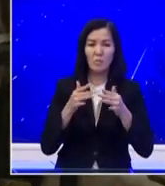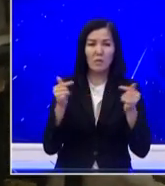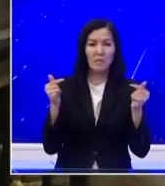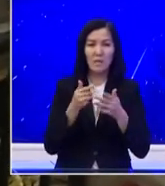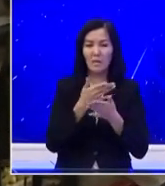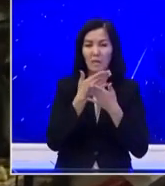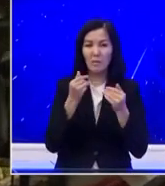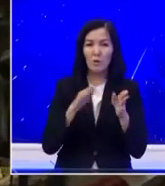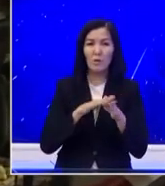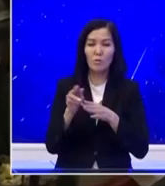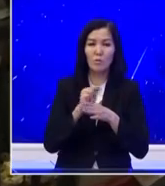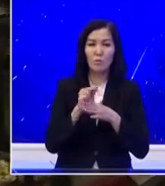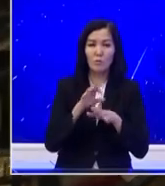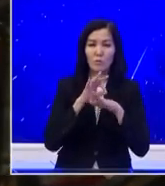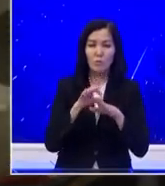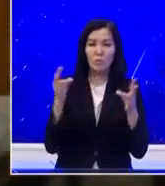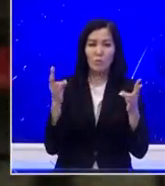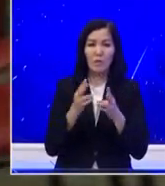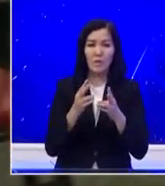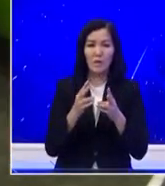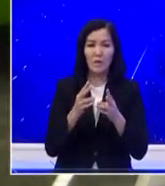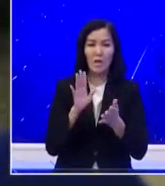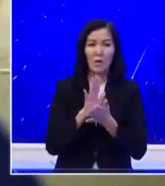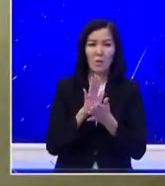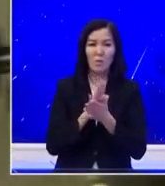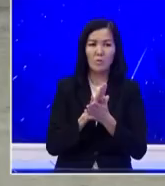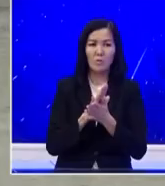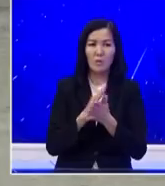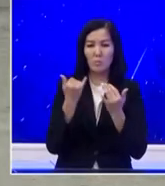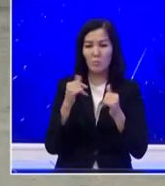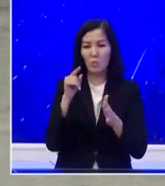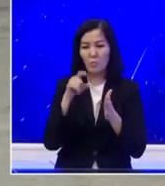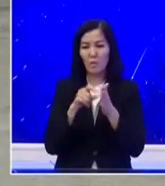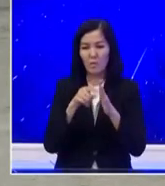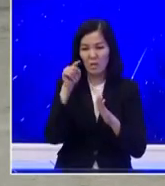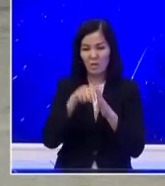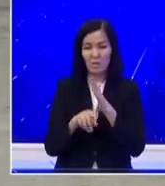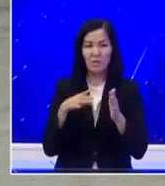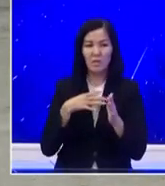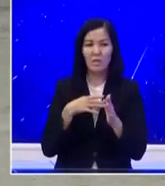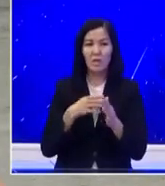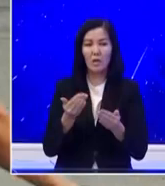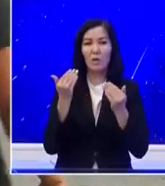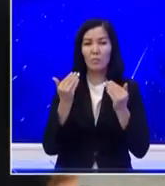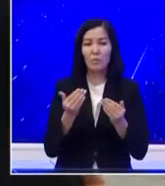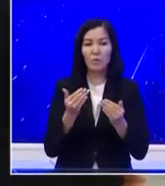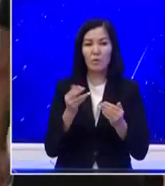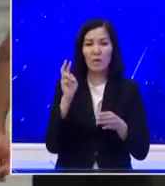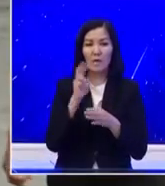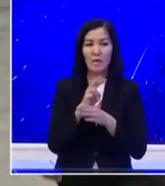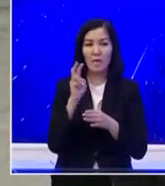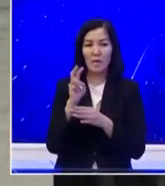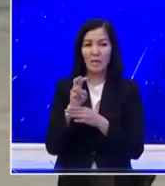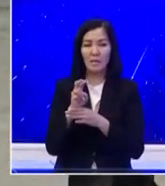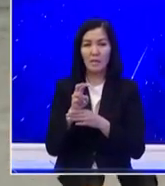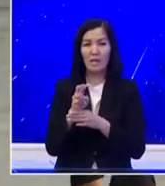Мұнда күрделі жөндеу жұмыстарын жүргізу керек, ал қоқыстар ас үйде жатыр. Өткен аптада бұл осы бүгін аралағандардың біршама